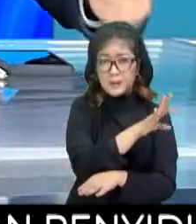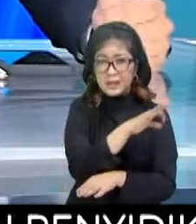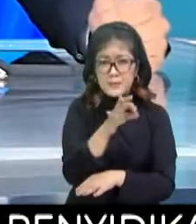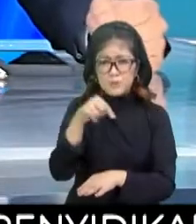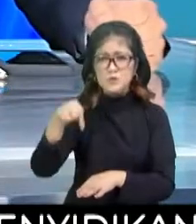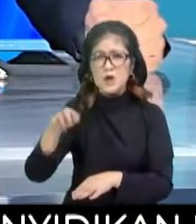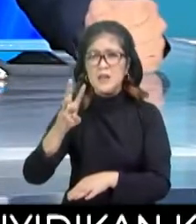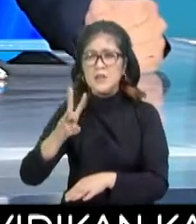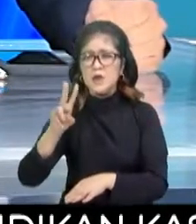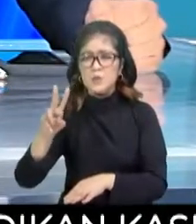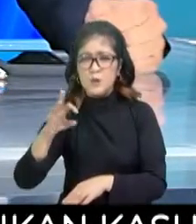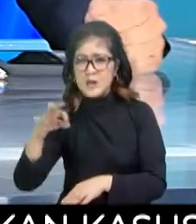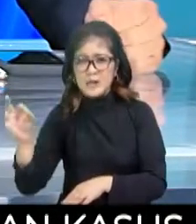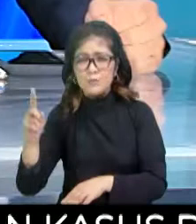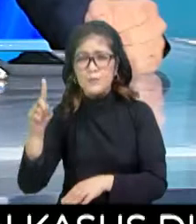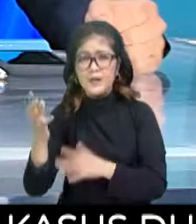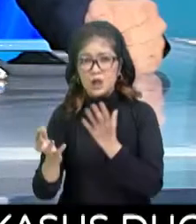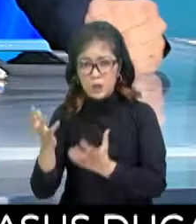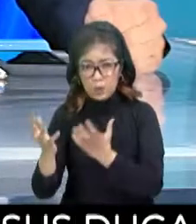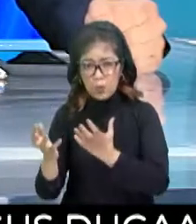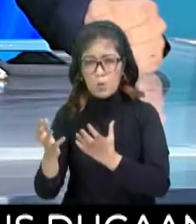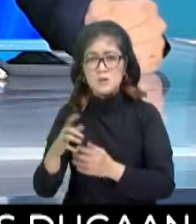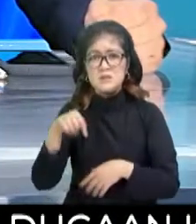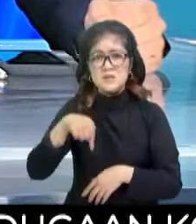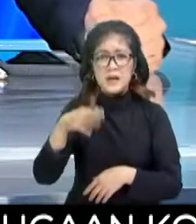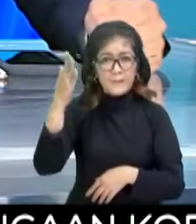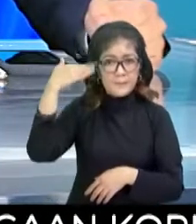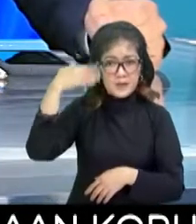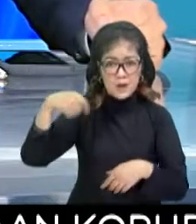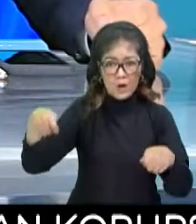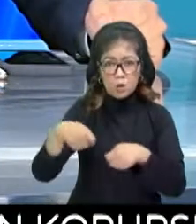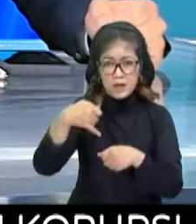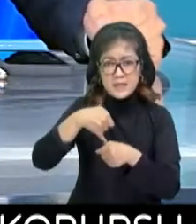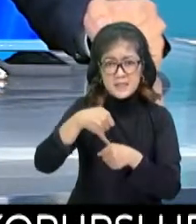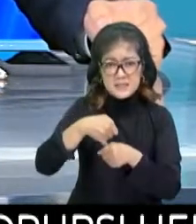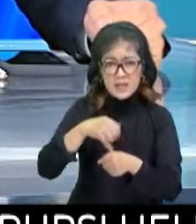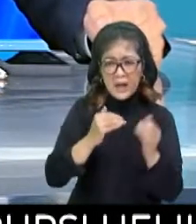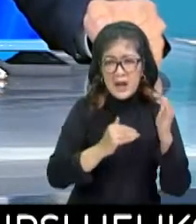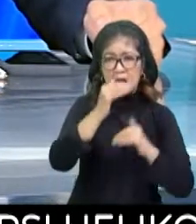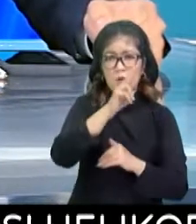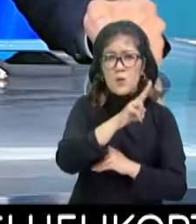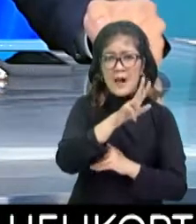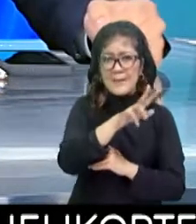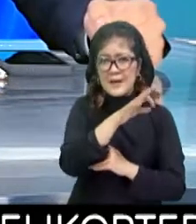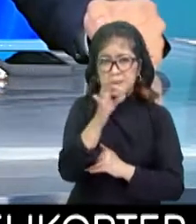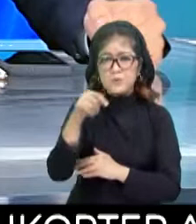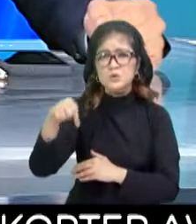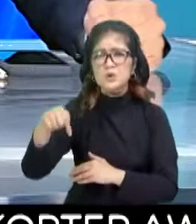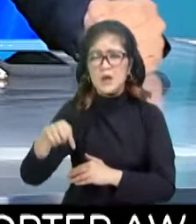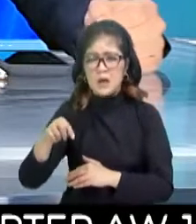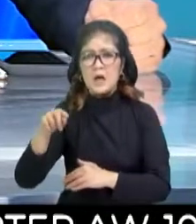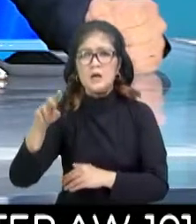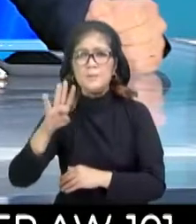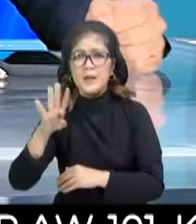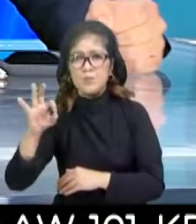32.000 per kg harga minyak goreng kemasan naik dari rp28.000 menjadi Rp40.000